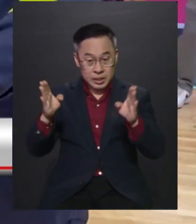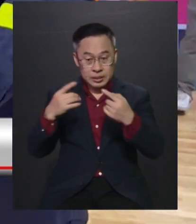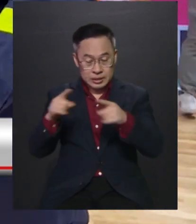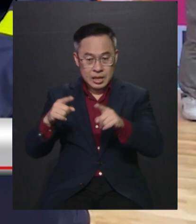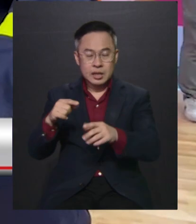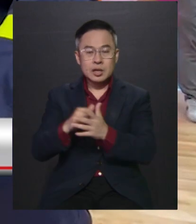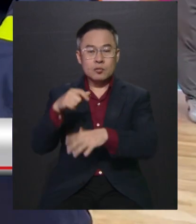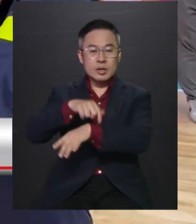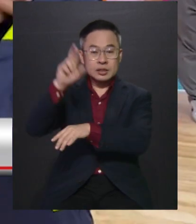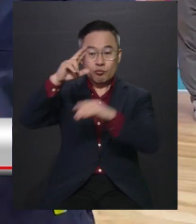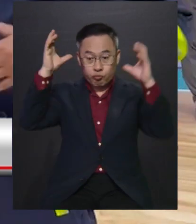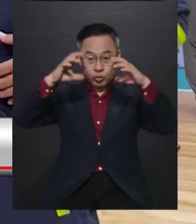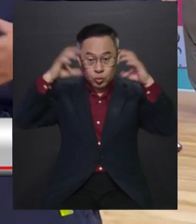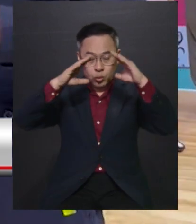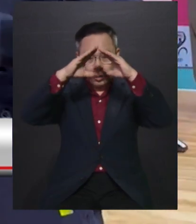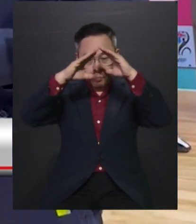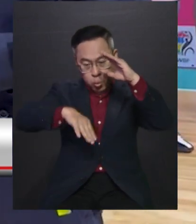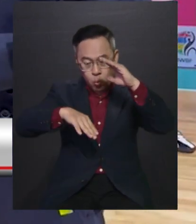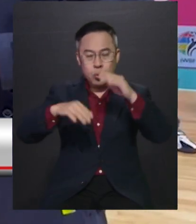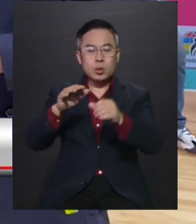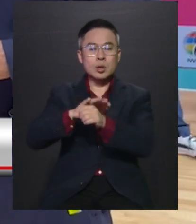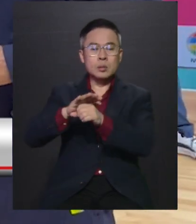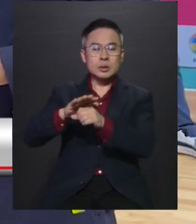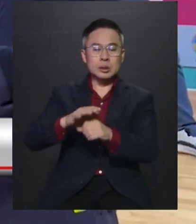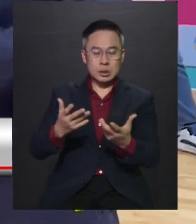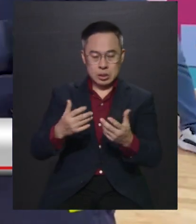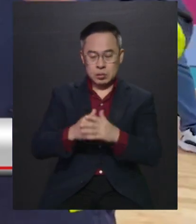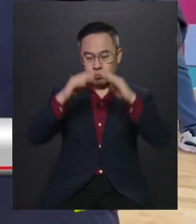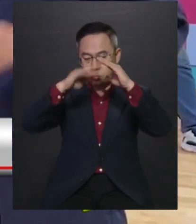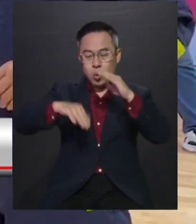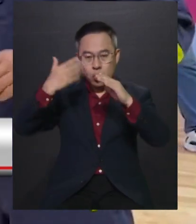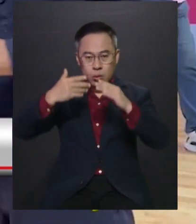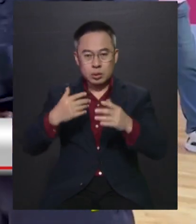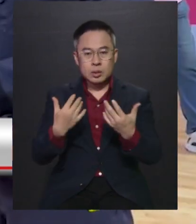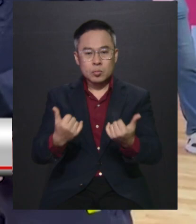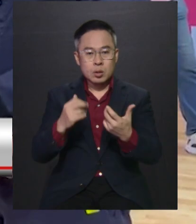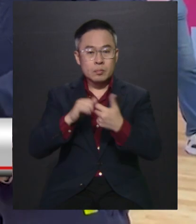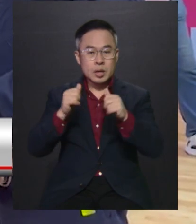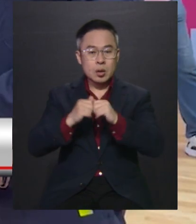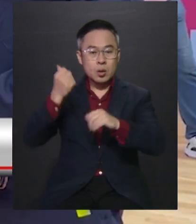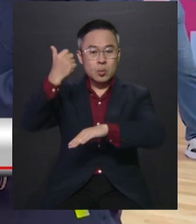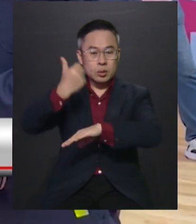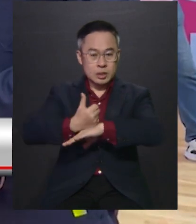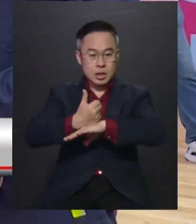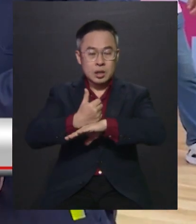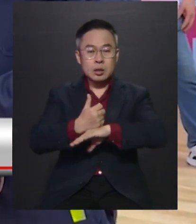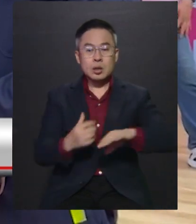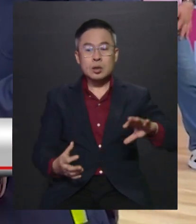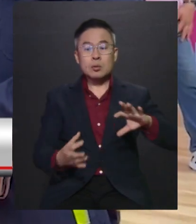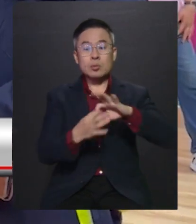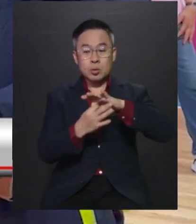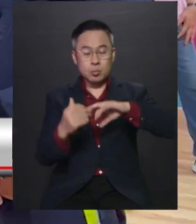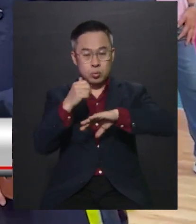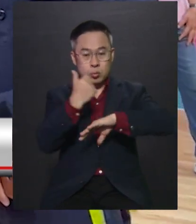ครั้งนี้นะคะแต่ว่าอย่างไรก็ตามค่ะหลังจากเหตุการณ์เกิดขึ้นดร.ก้องศักดิ์ยอดมณีผู้ว่าการการกีฬาแห่งประเทศไทย